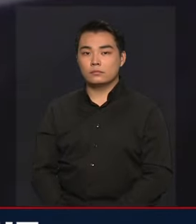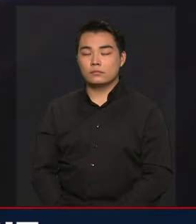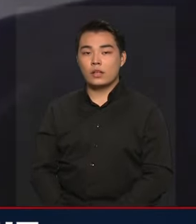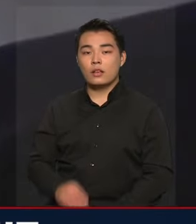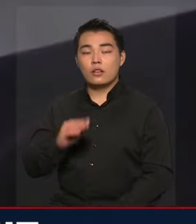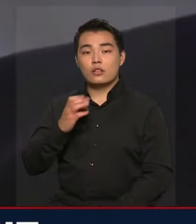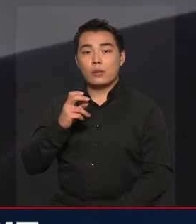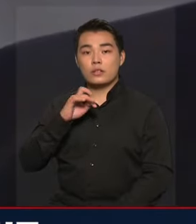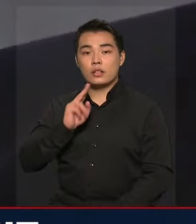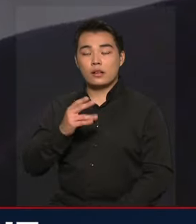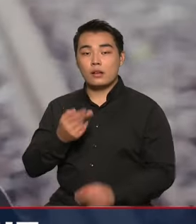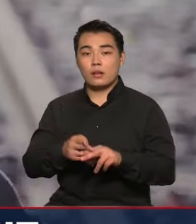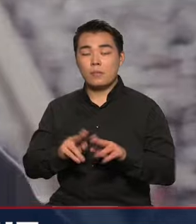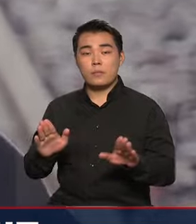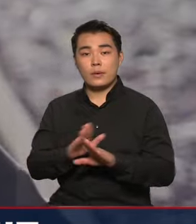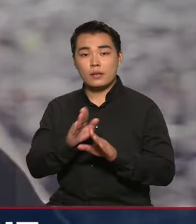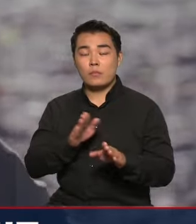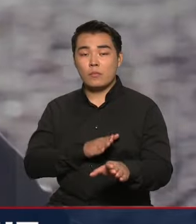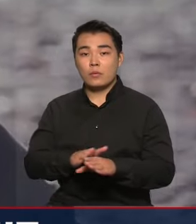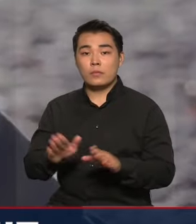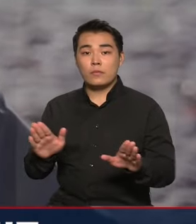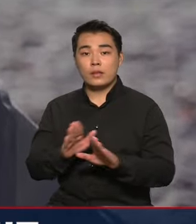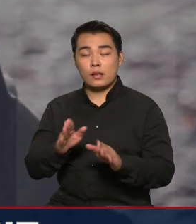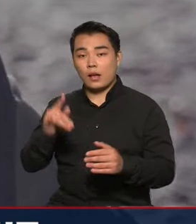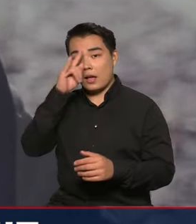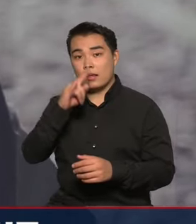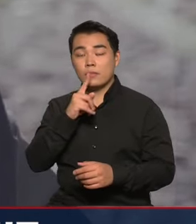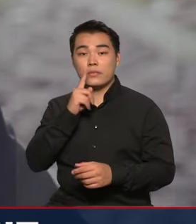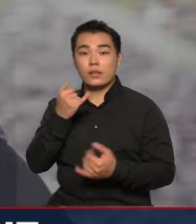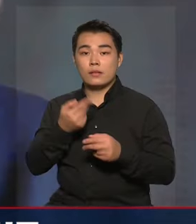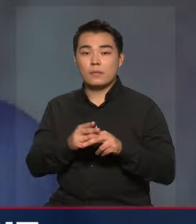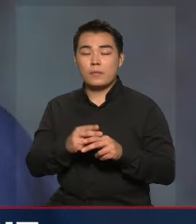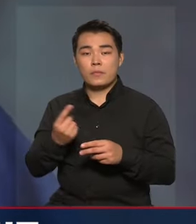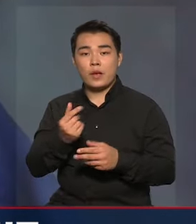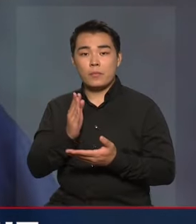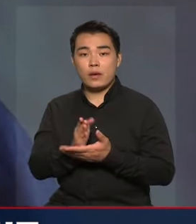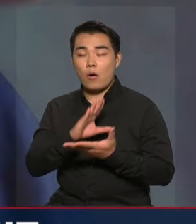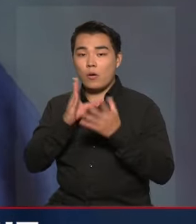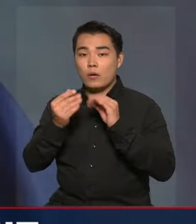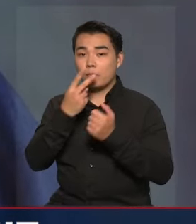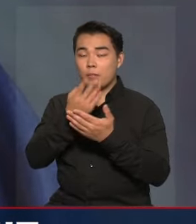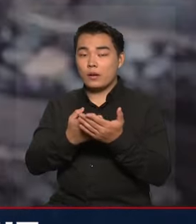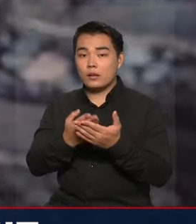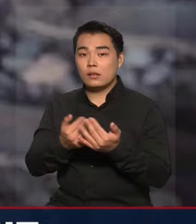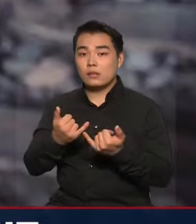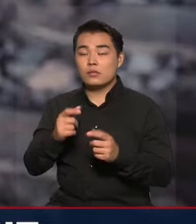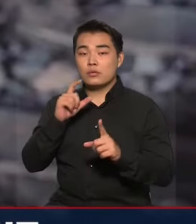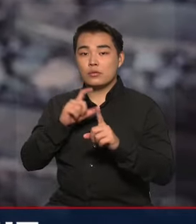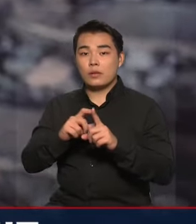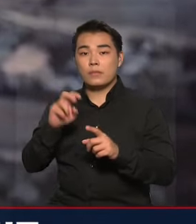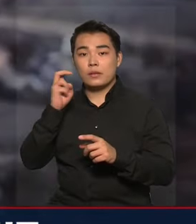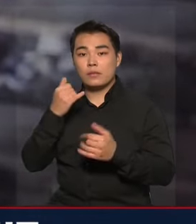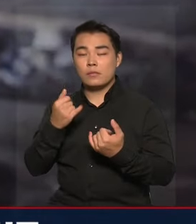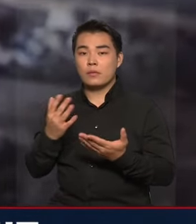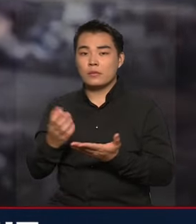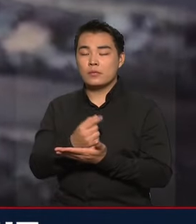Шамшы Қалдаяқовтың бұл туындысын орындап жүрген қазақ жастары қазір кем деген. Шырқау бұлай тұрсын, әні мен сөзін білетіндерді